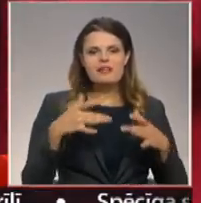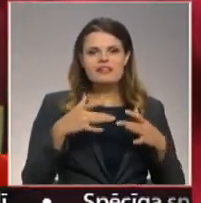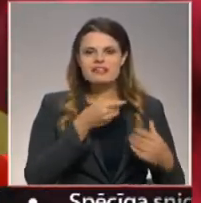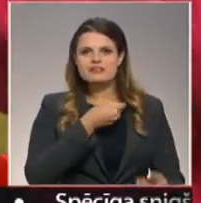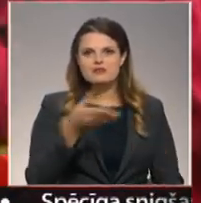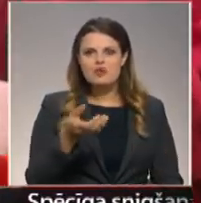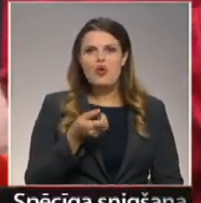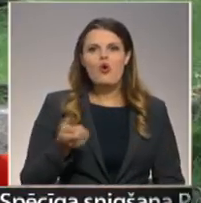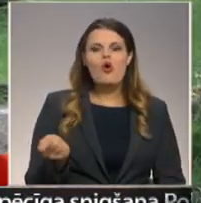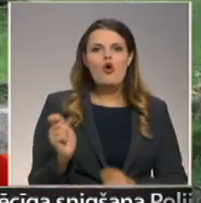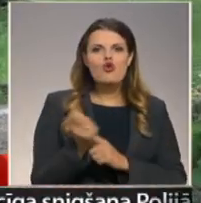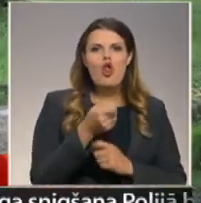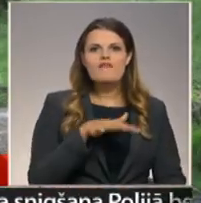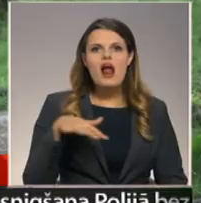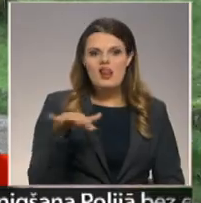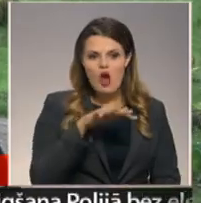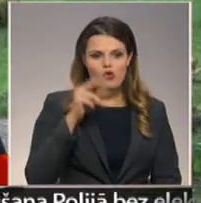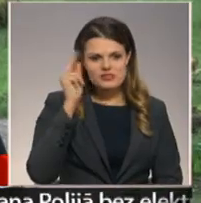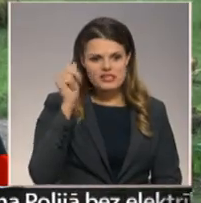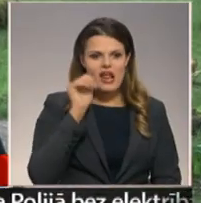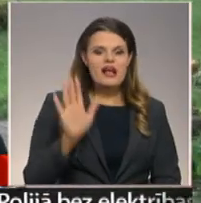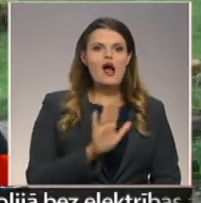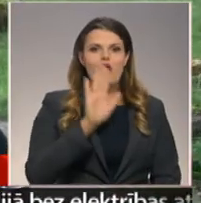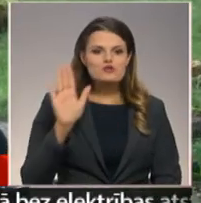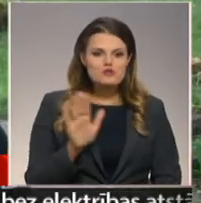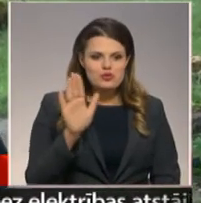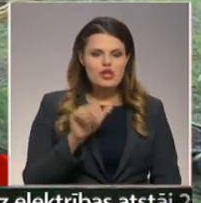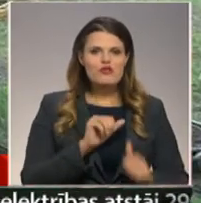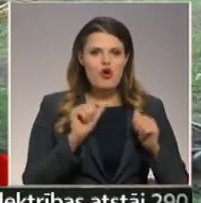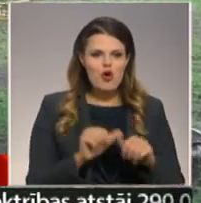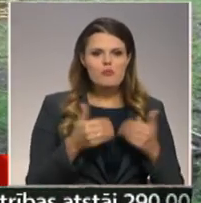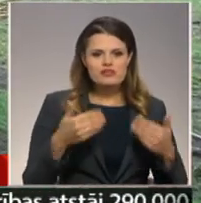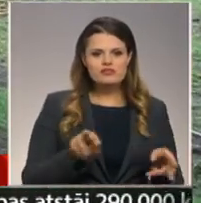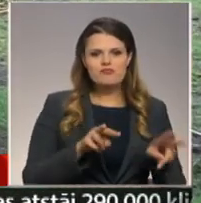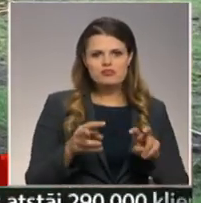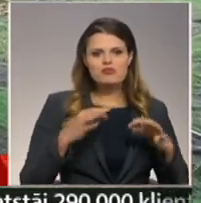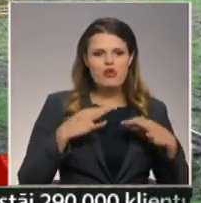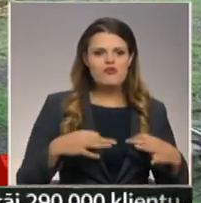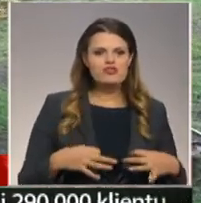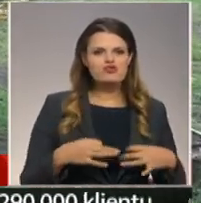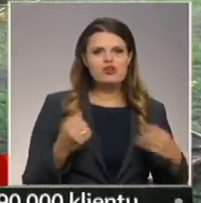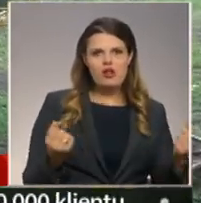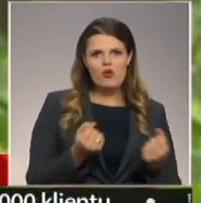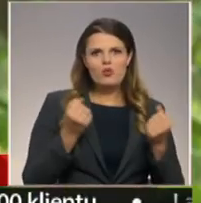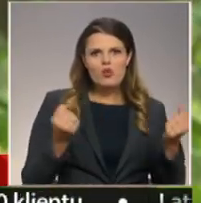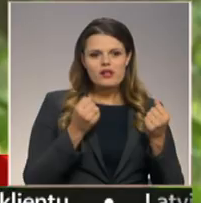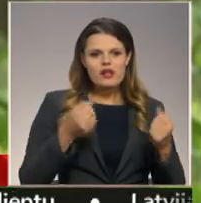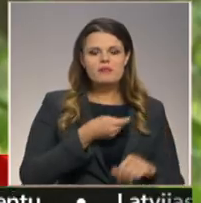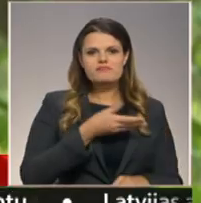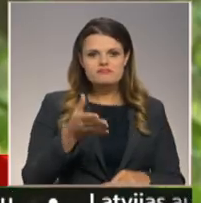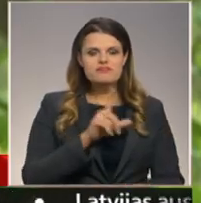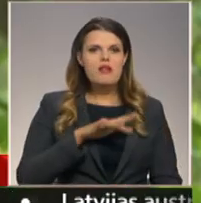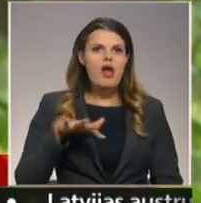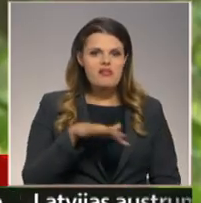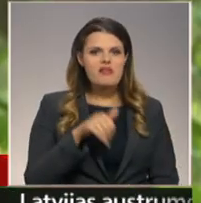golfa laukums. Anna tajā trenējas teju katru dienu un hobijs nu jau kļuvis par profesionālu nodarbi. Tā kā disku golfs